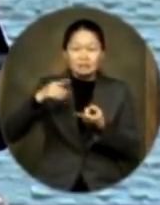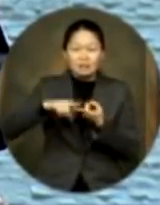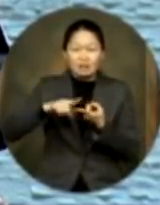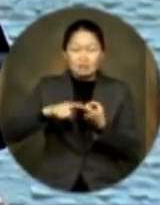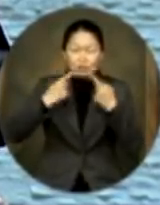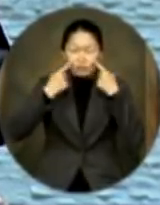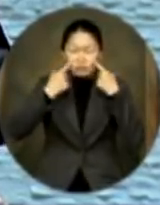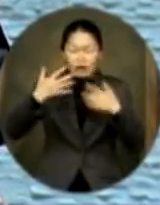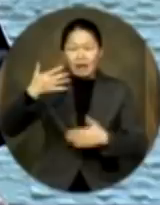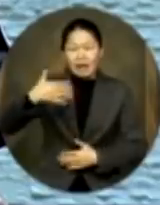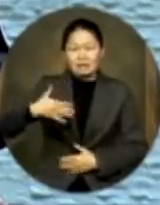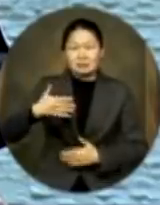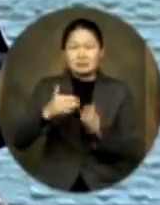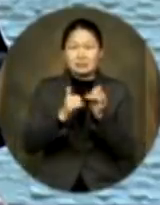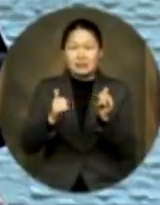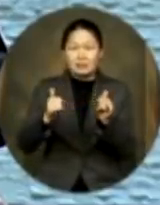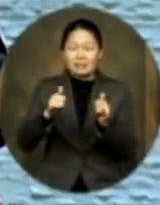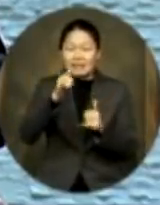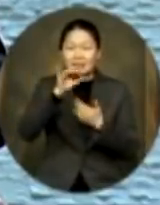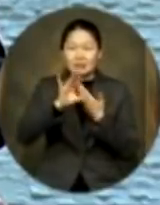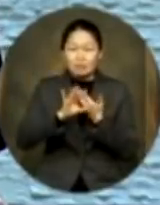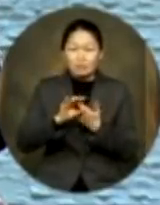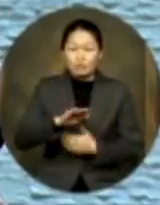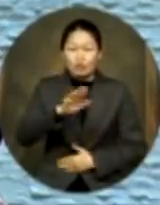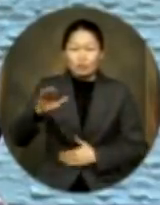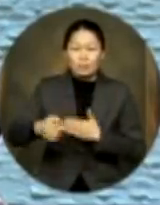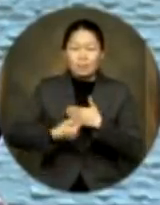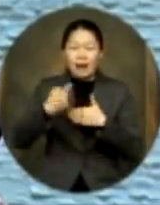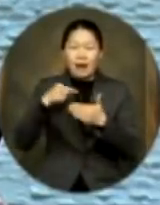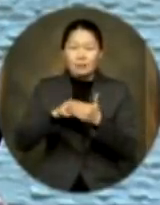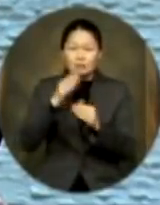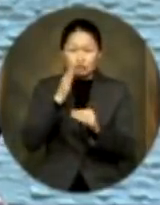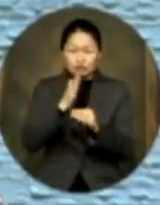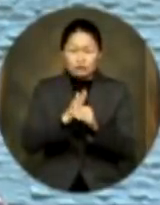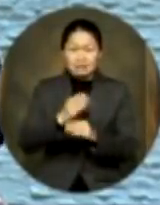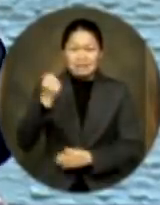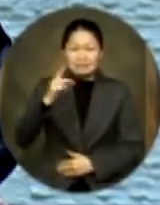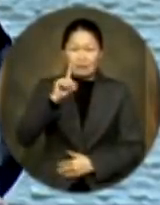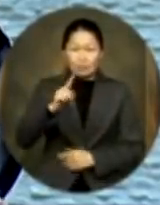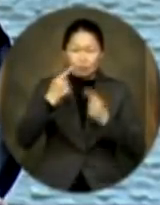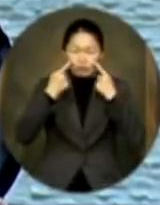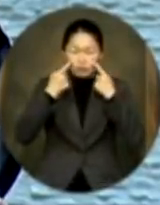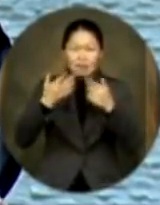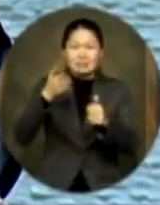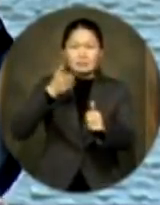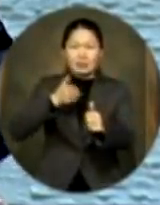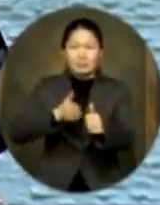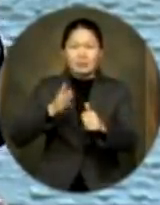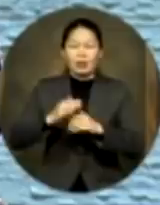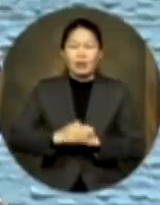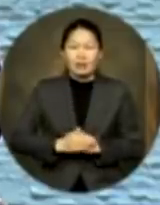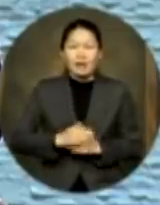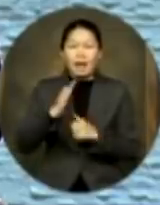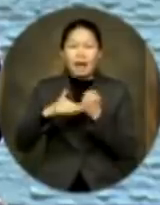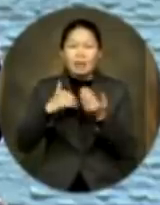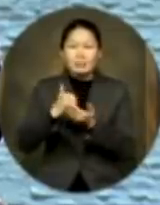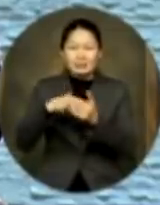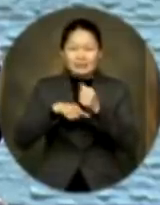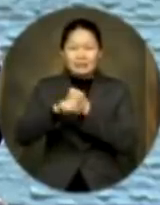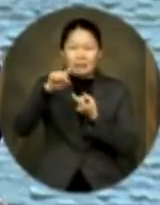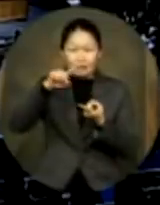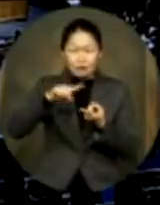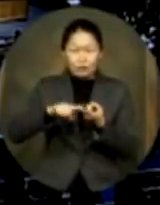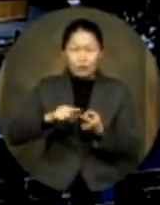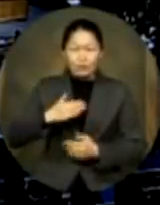있으시다면 그렇다면 여러분 마음의 중심을 다시 한번 분명하게 하시기 바랍니다 하나님의 뜻대로